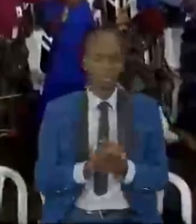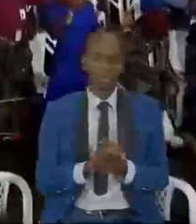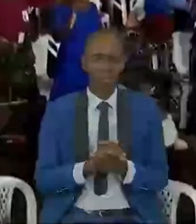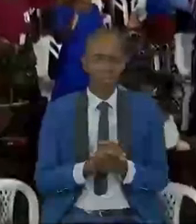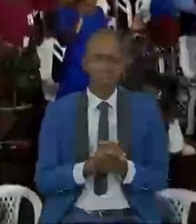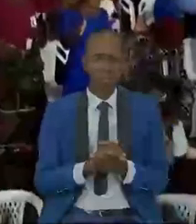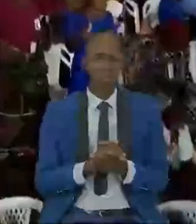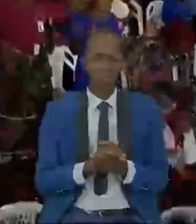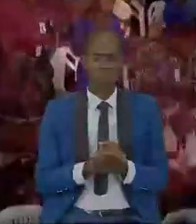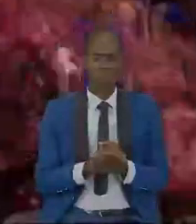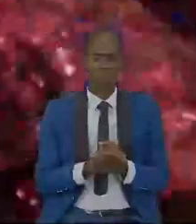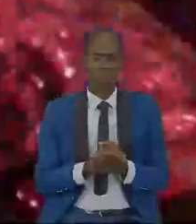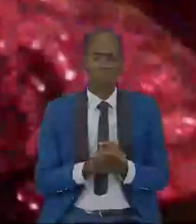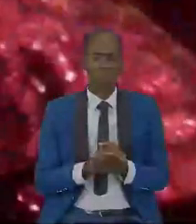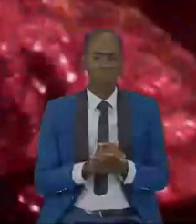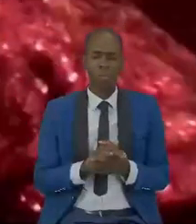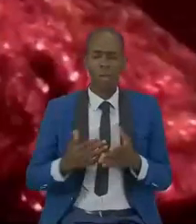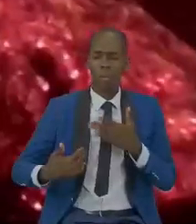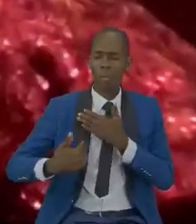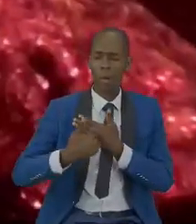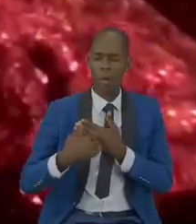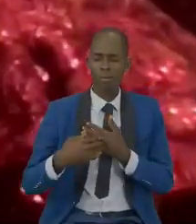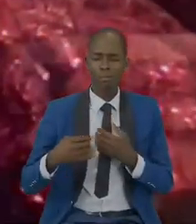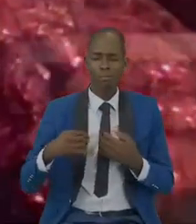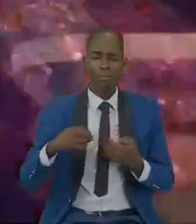au nom de Jésus-Christ.